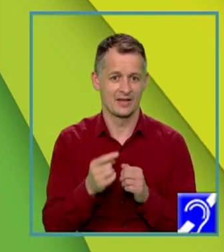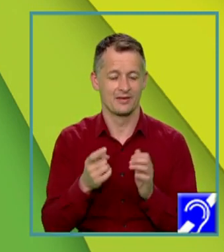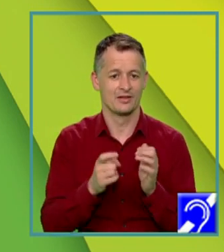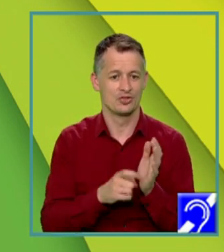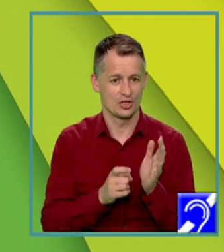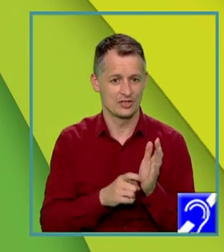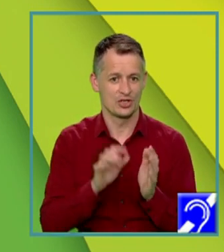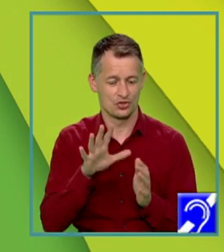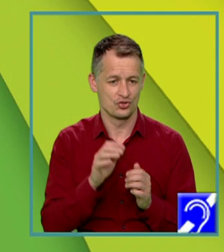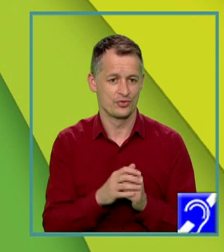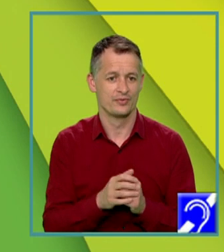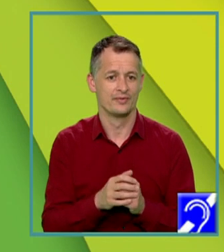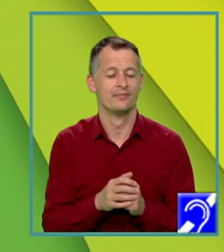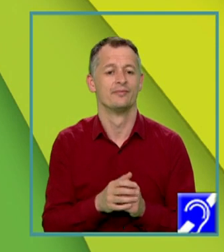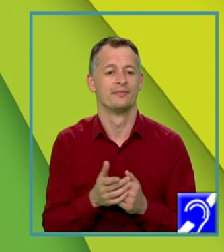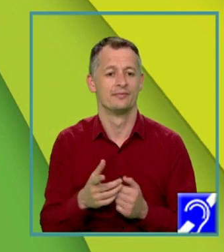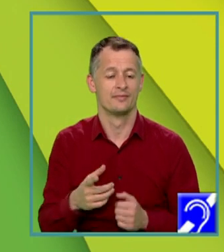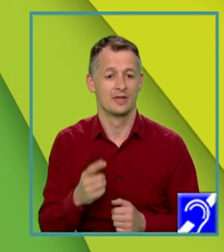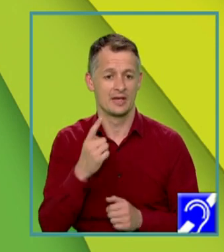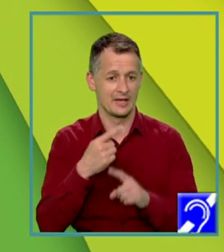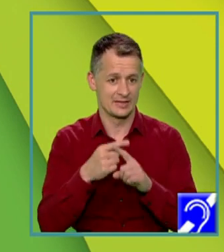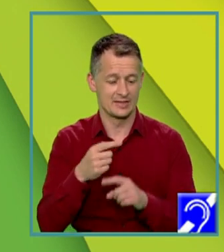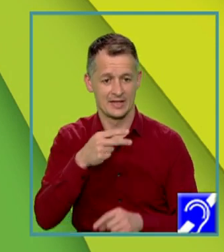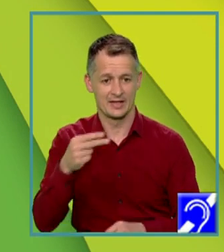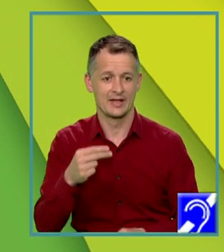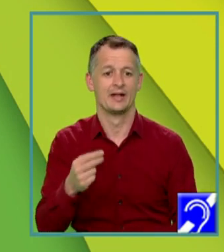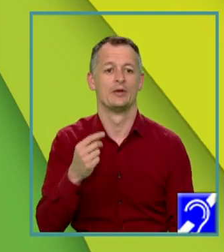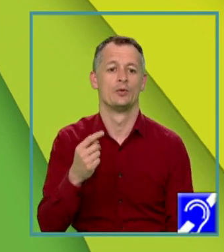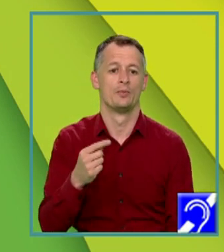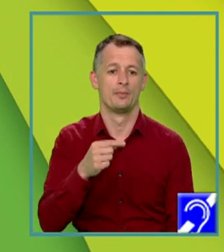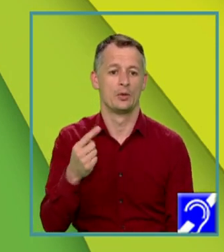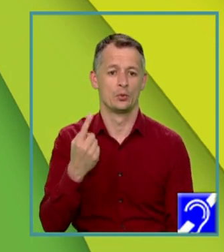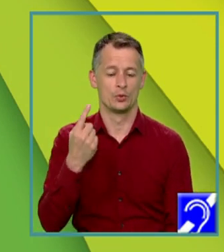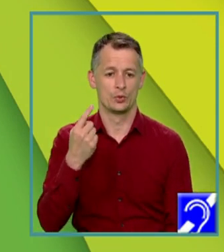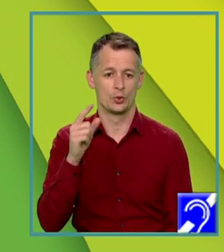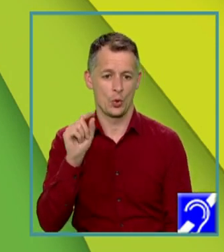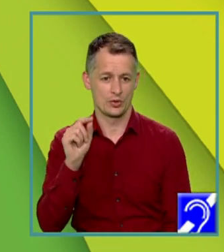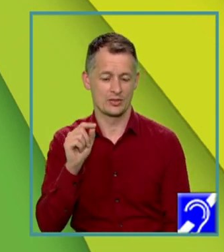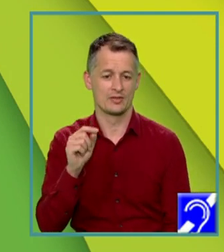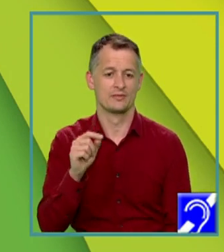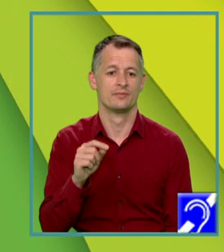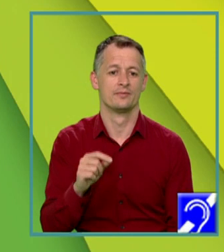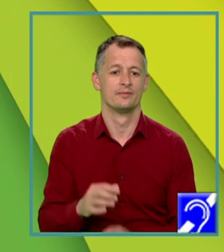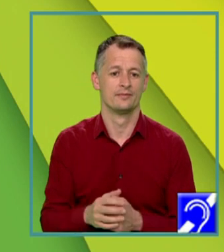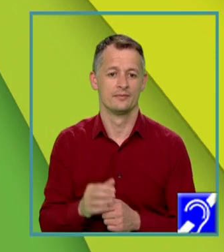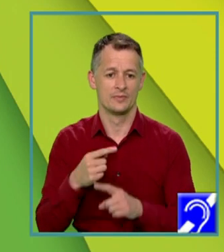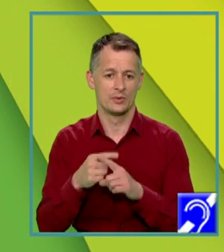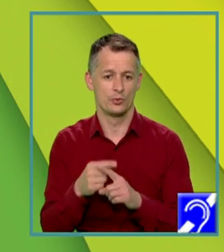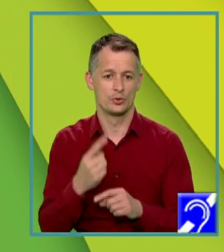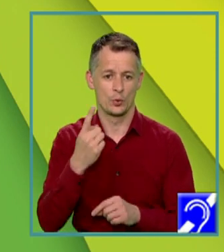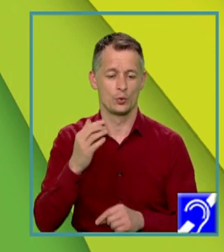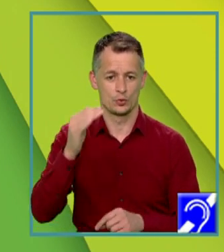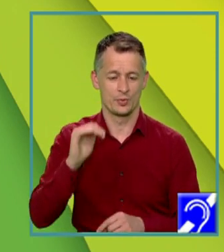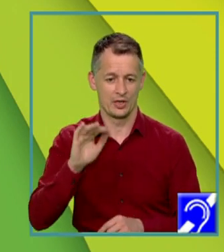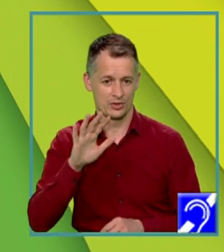cinci este echivalentă cu x egal cu minus 20 înmulțit cu 1 supra 5